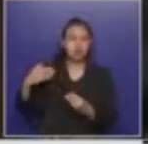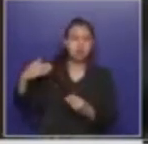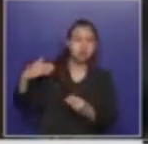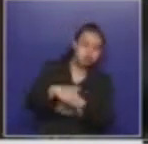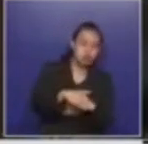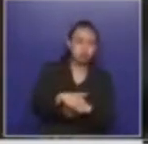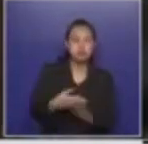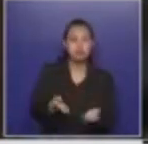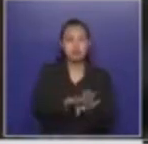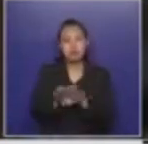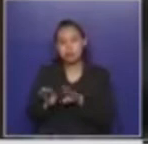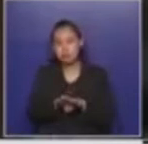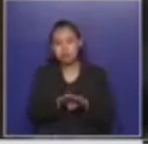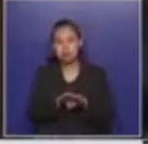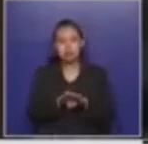มีอภิสิทธิ์บ้านปิดเมืองพี่น้องประชาชนให้ความร่วมมือเราจะไปเก็บภาษีที่ไหนครับแม้แต่เงินจะกินก็ยังไม่มีเลยรัฐบาลจะต้องออกพระราชกำหนดนะครับเอาเงินไปแจกชาวบ้านเพื่อประทังชีวิตนะครับวันนี้นี้นะครับแจกก็ยังไม่ครบนะครับแล้วที่รับปากจะแจกก็ยังได้ไม่เต็มกันอันนี้ก็เป็นหน้าที่ระบายจะต้องไปดูแลต่อ